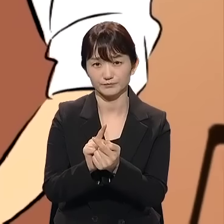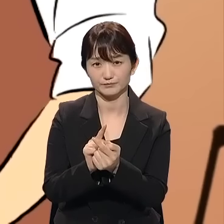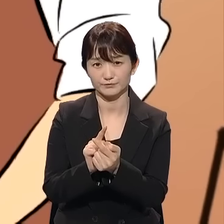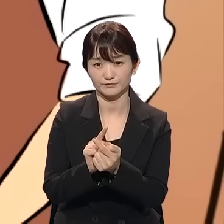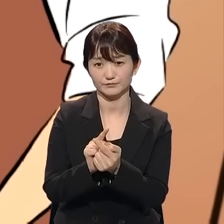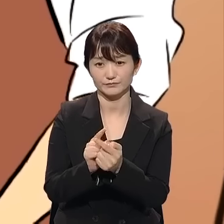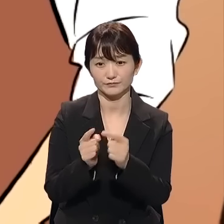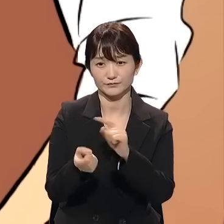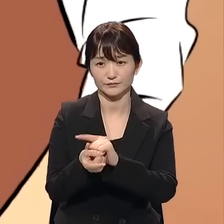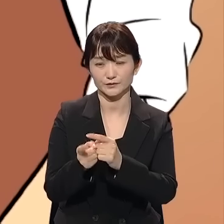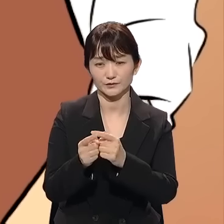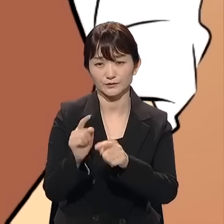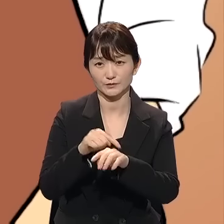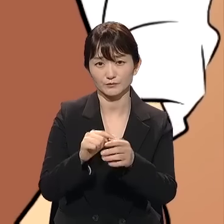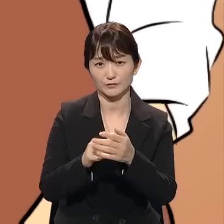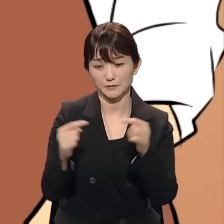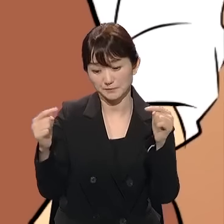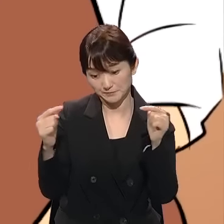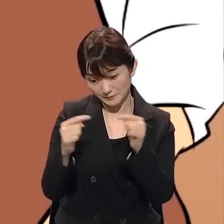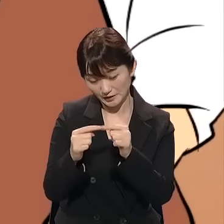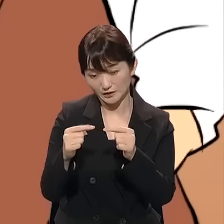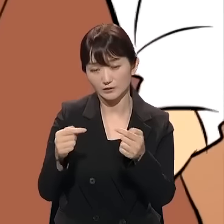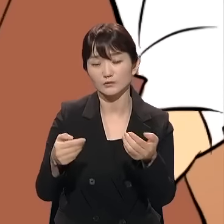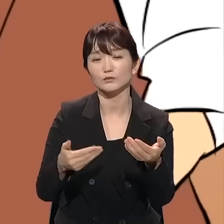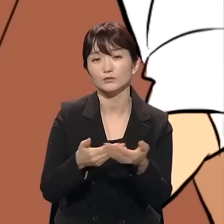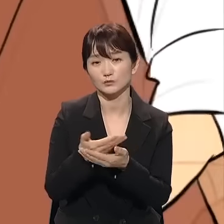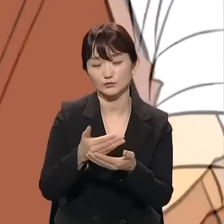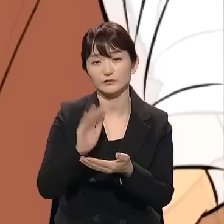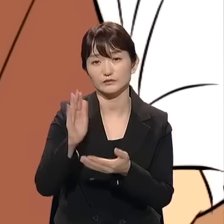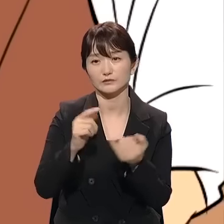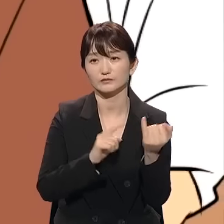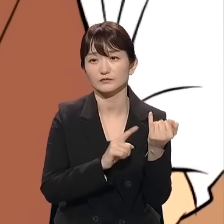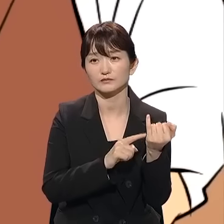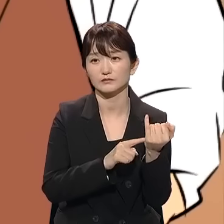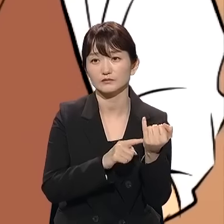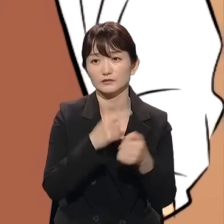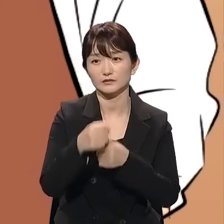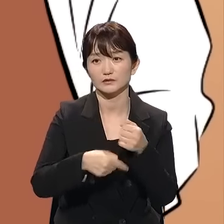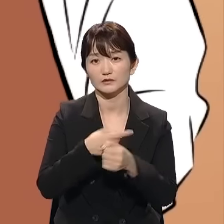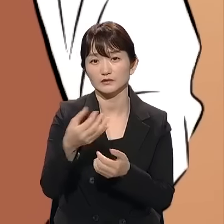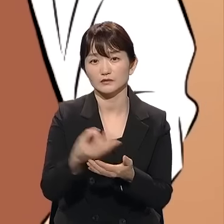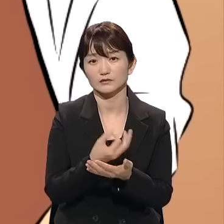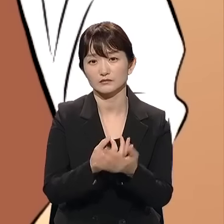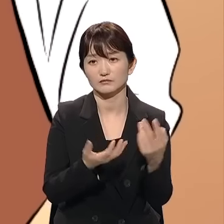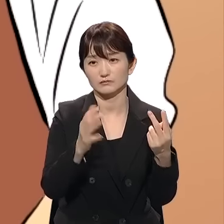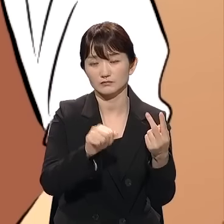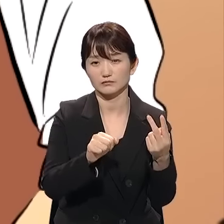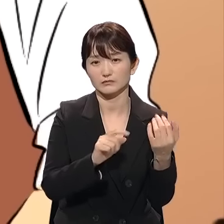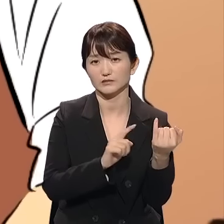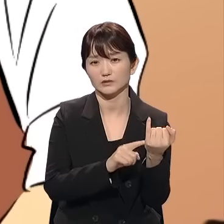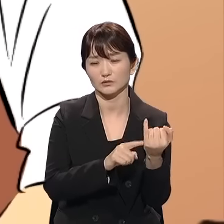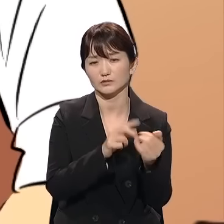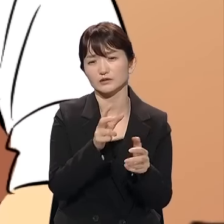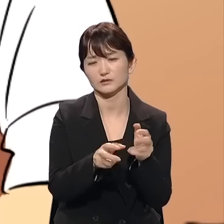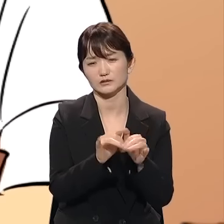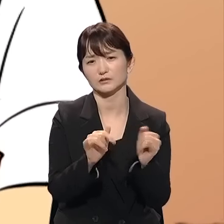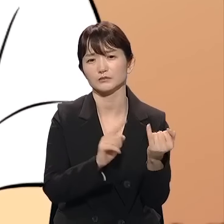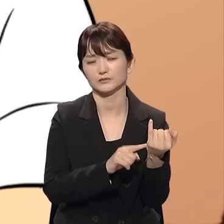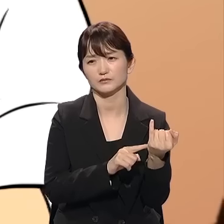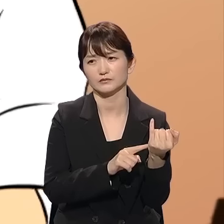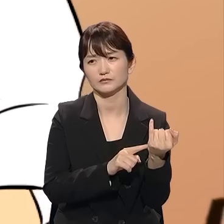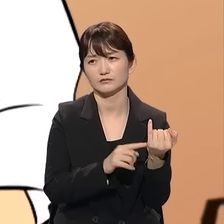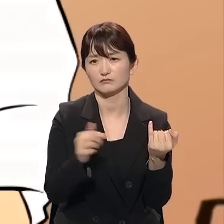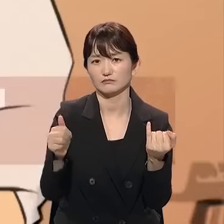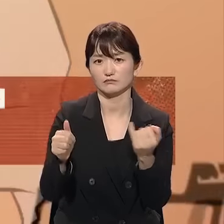마음이 통해서 교제하기 이러는데이 사연자 분이 연매출 2억원의 어떤 30대 여성도 잘 나가는 사업가였다 합니다